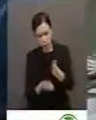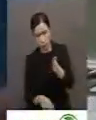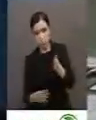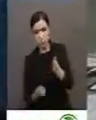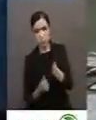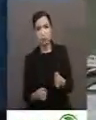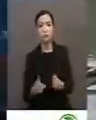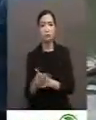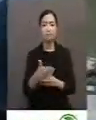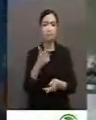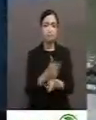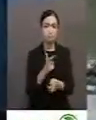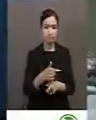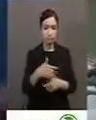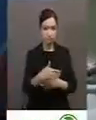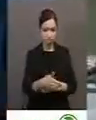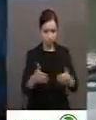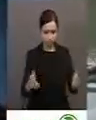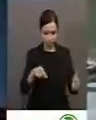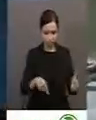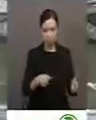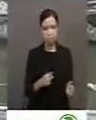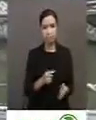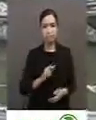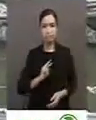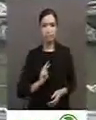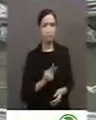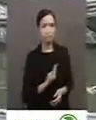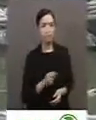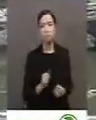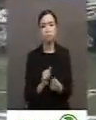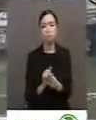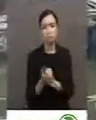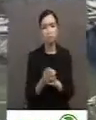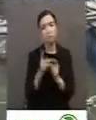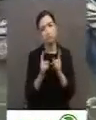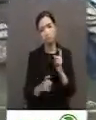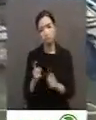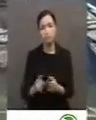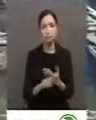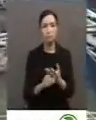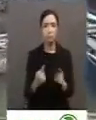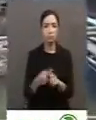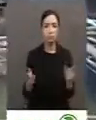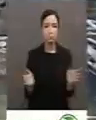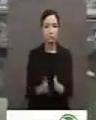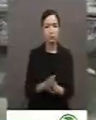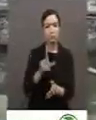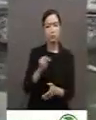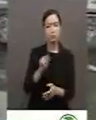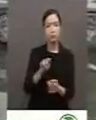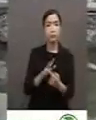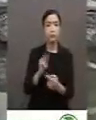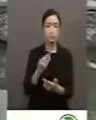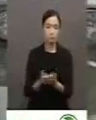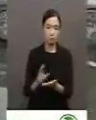ลาที่เลี้ยงในกระชังปรับตัวไม่ทันเกิดอาการน็อกน้ำตายทั้งหมด26กระชังน้ำหนักรวมมากกว่า20ตันเงินที่ลงทุนไป